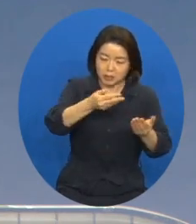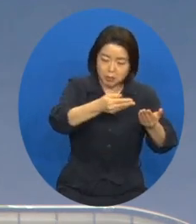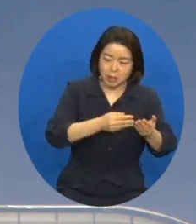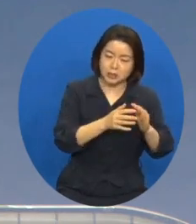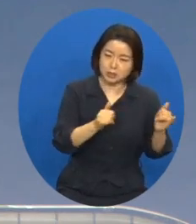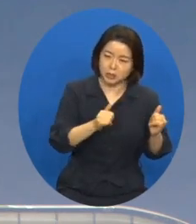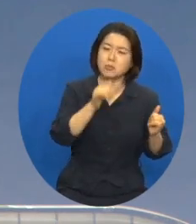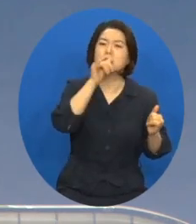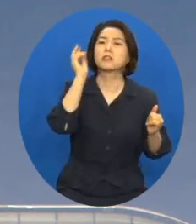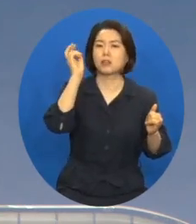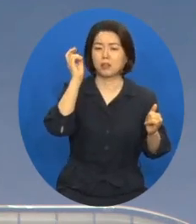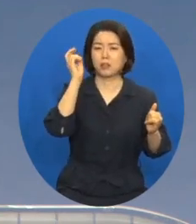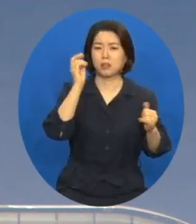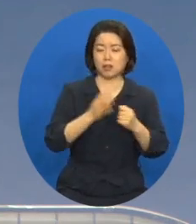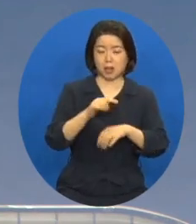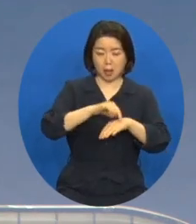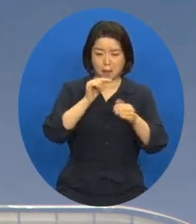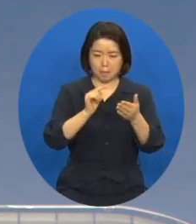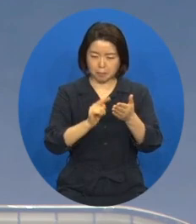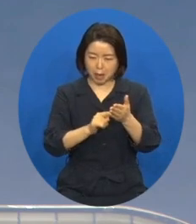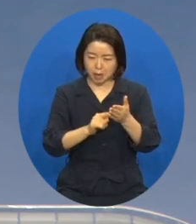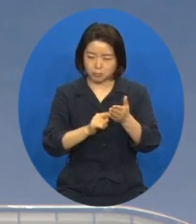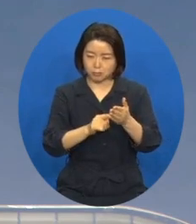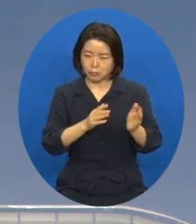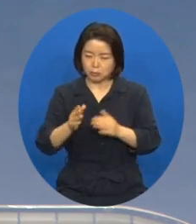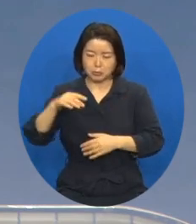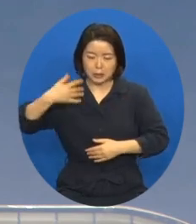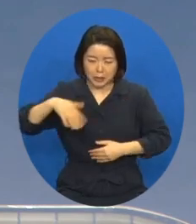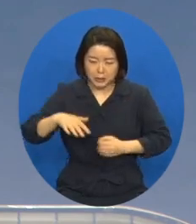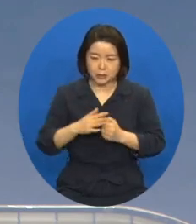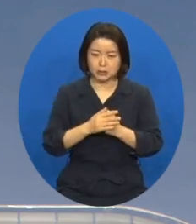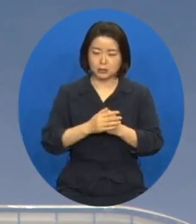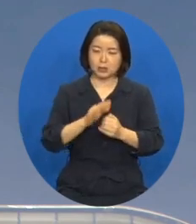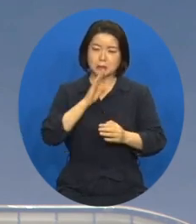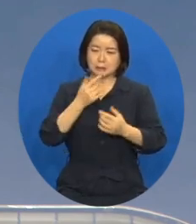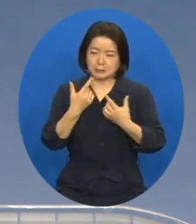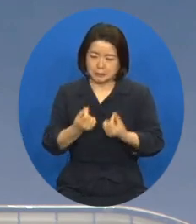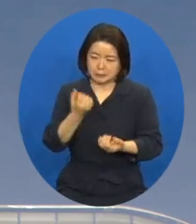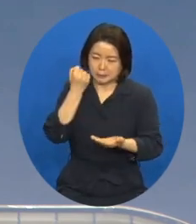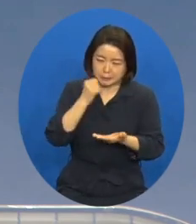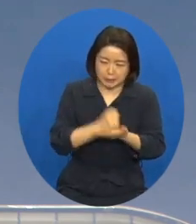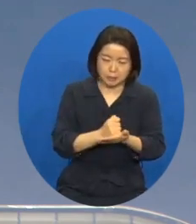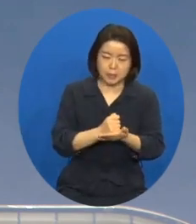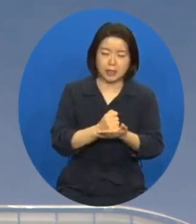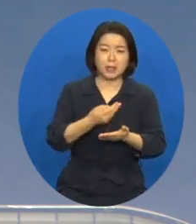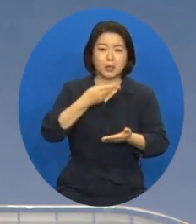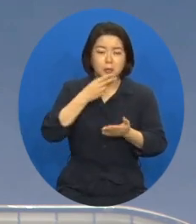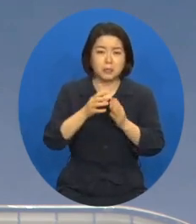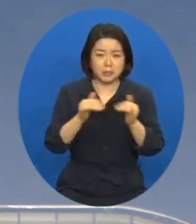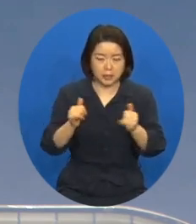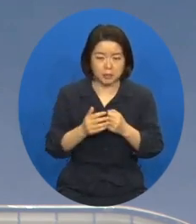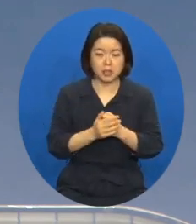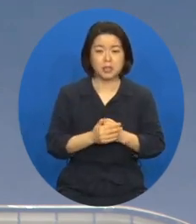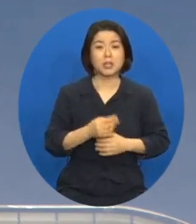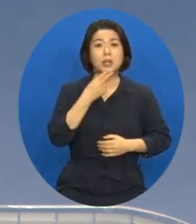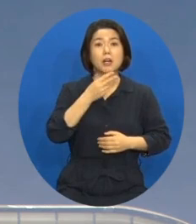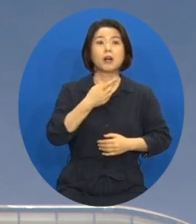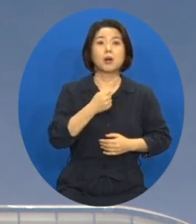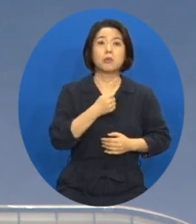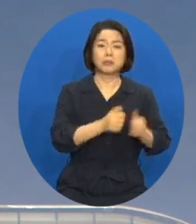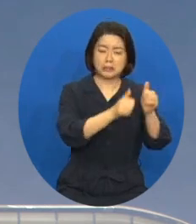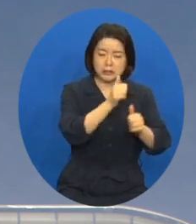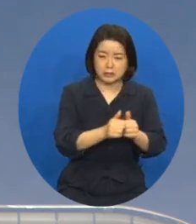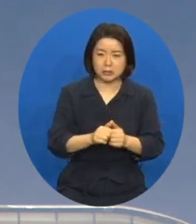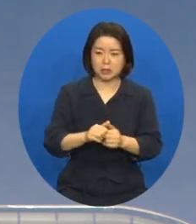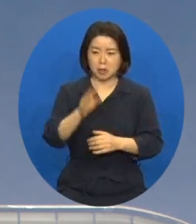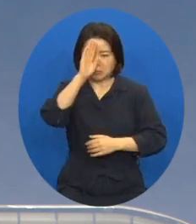준비가 안 된 사람, 합당하지 못하게 성찬을 받는 자는 없던 시험도 생기고 병도 생기고